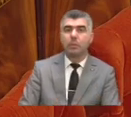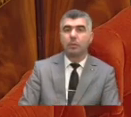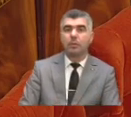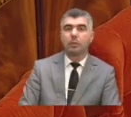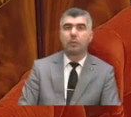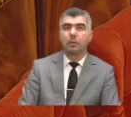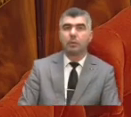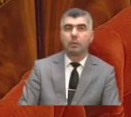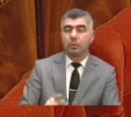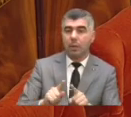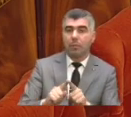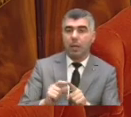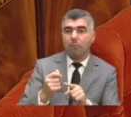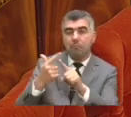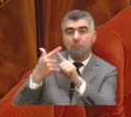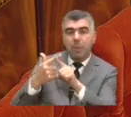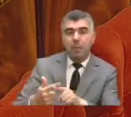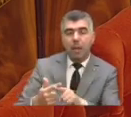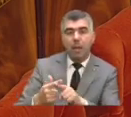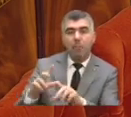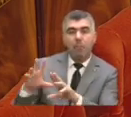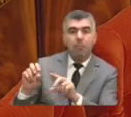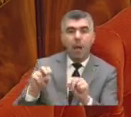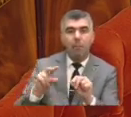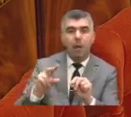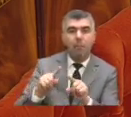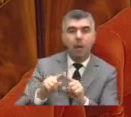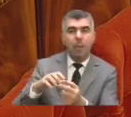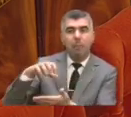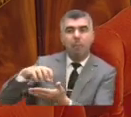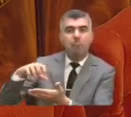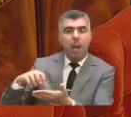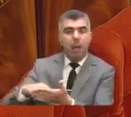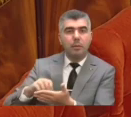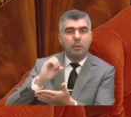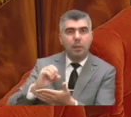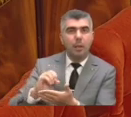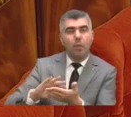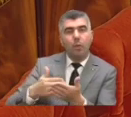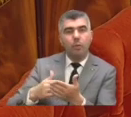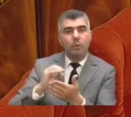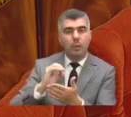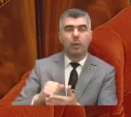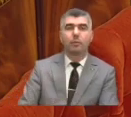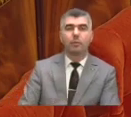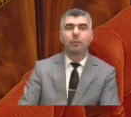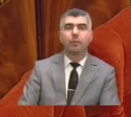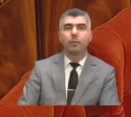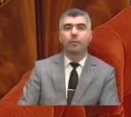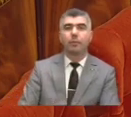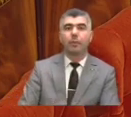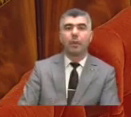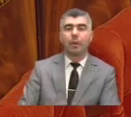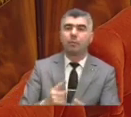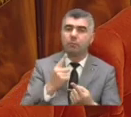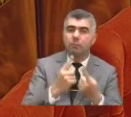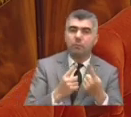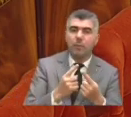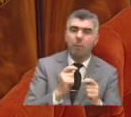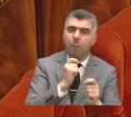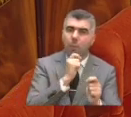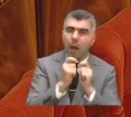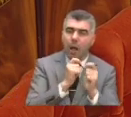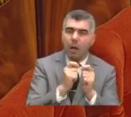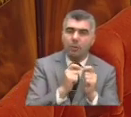من الإمكانيات مقارنة مع دول كثيرة. الناتج الداخلي الخام ديالها يتجاوز بلادنا بكثير. نقدروا نناقشوا القضايا الأخرى